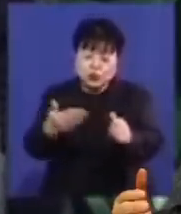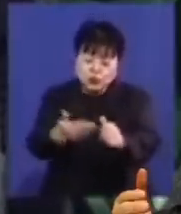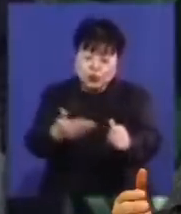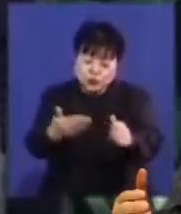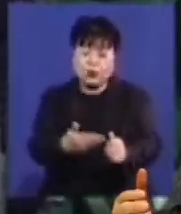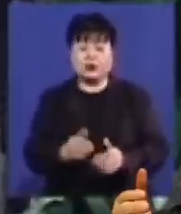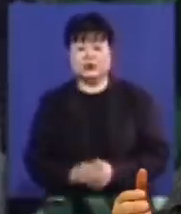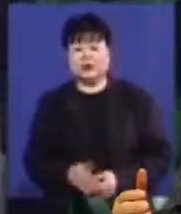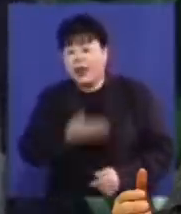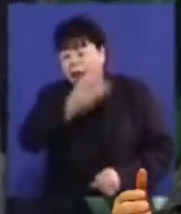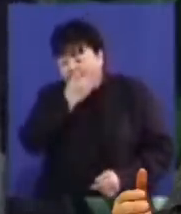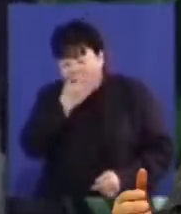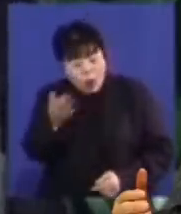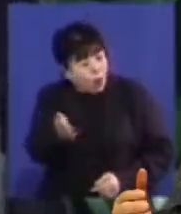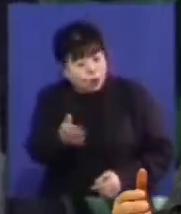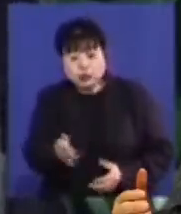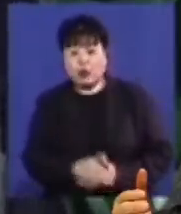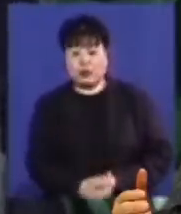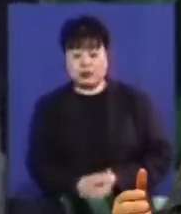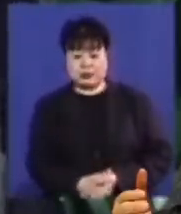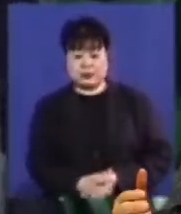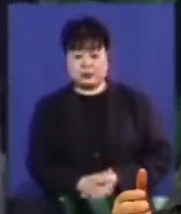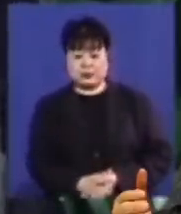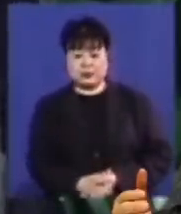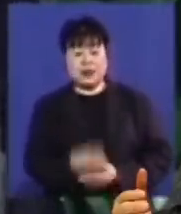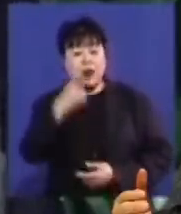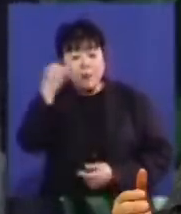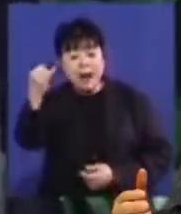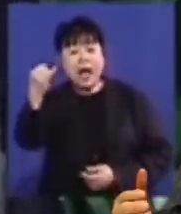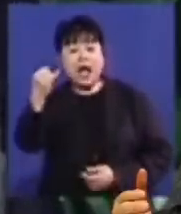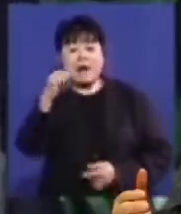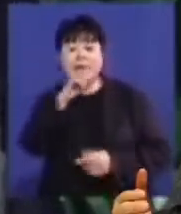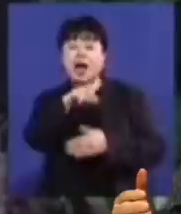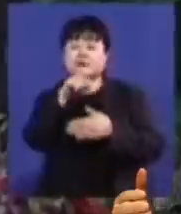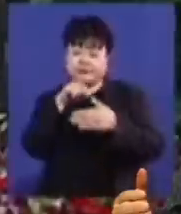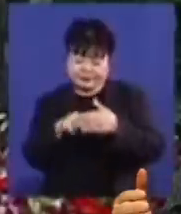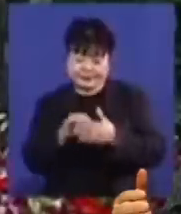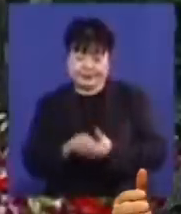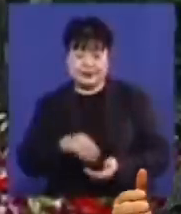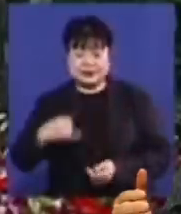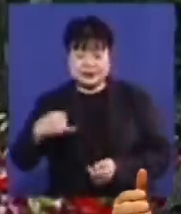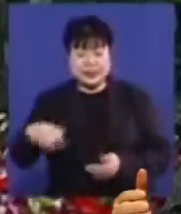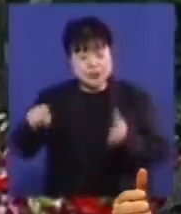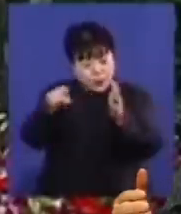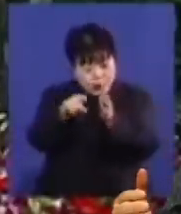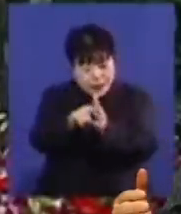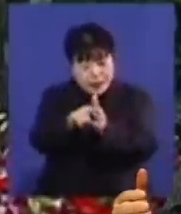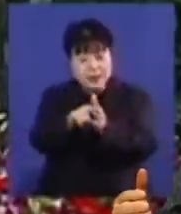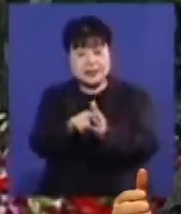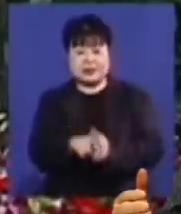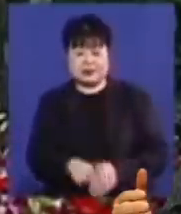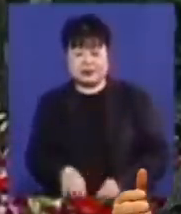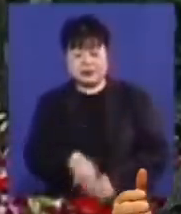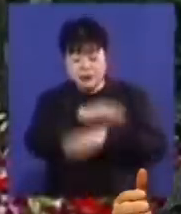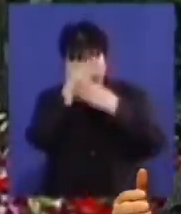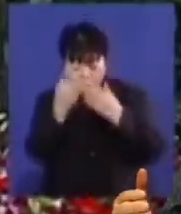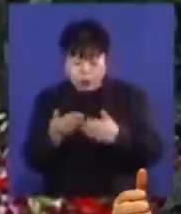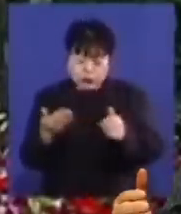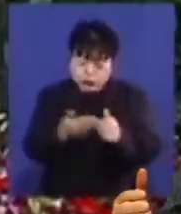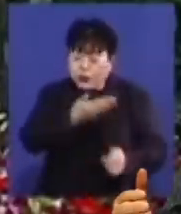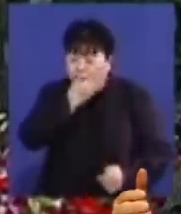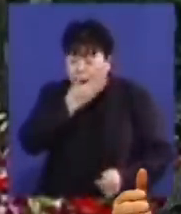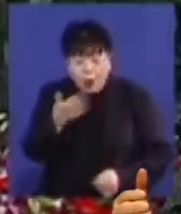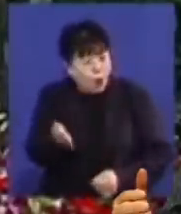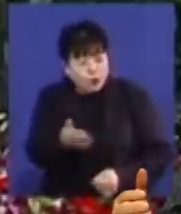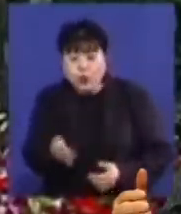또 주어도 아깝지 않단 말이에요. 그게 어머니인 것입니다. 자식을 위해서라면 어떤 것 하나 아까울 것이